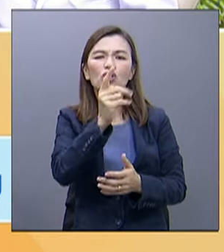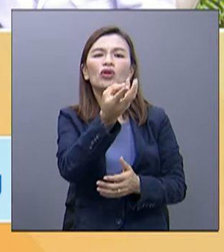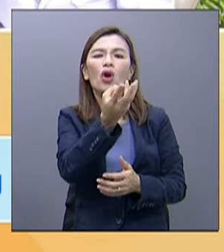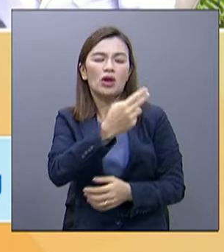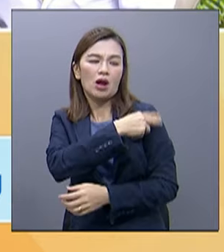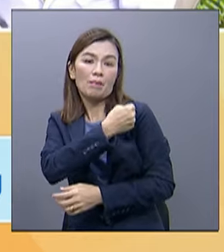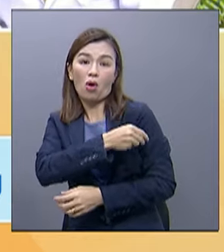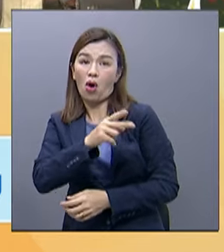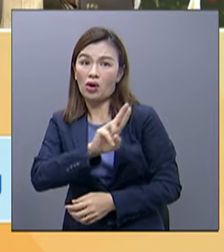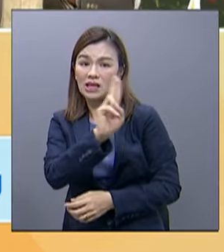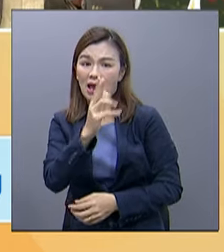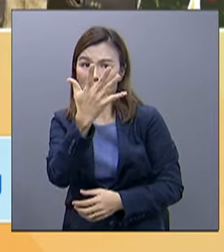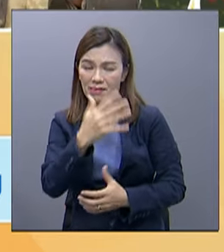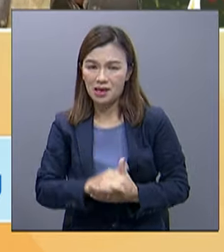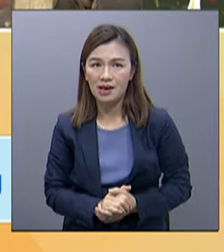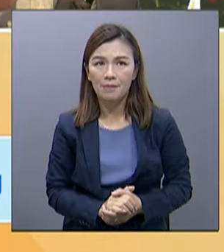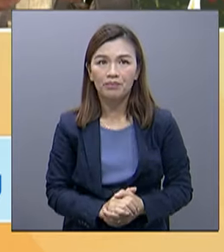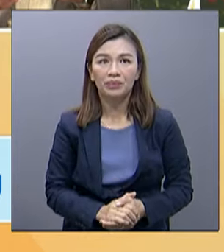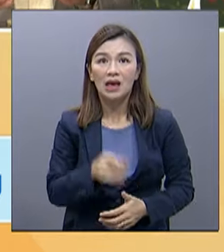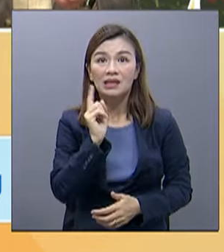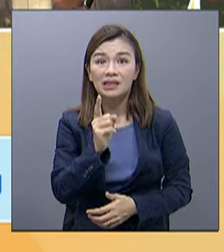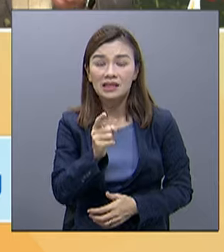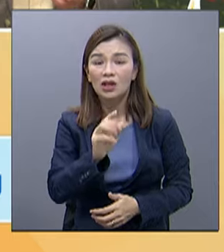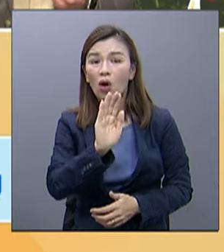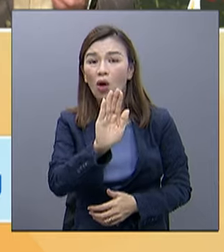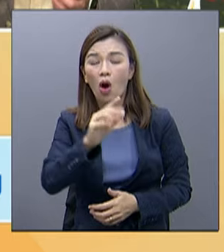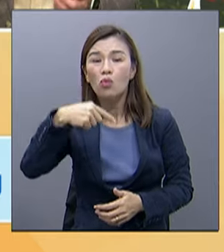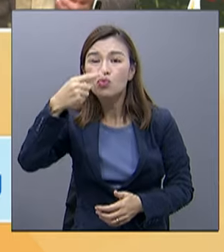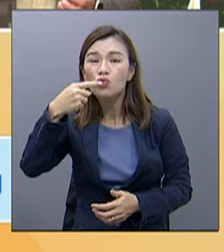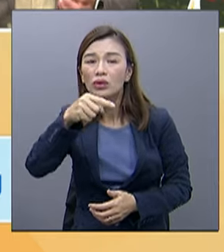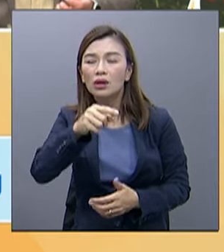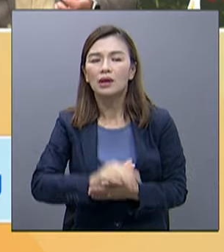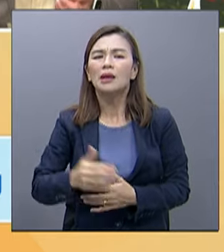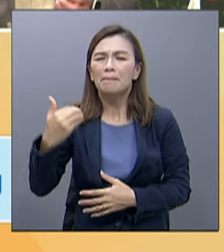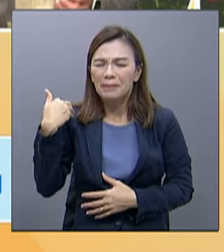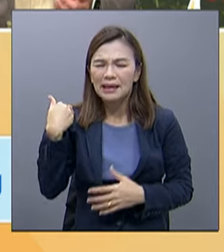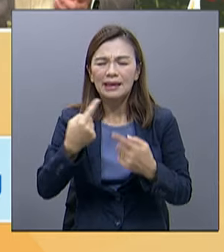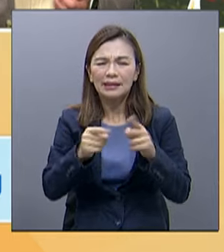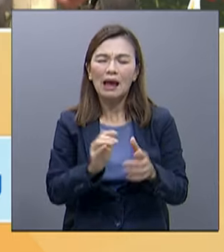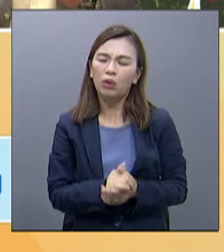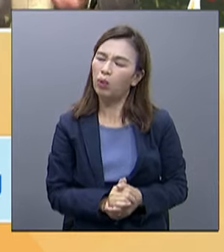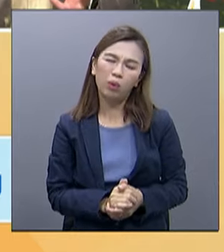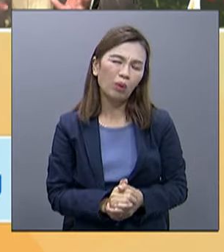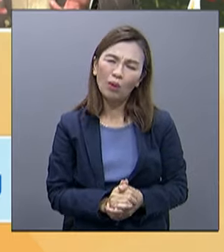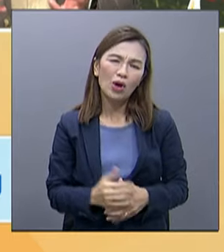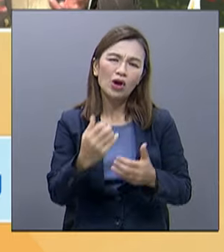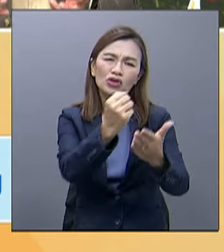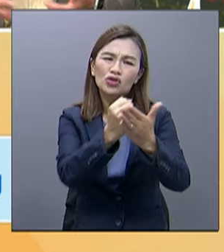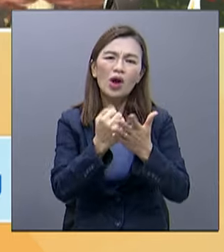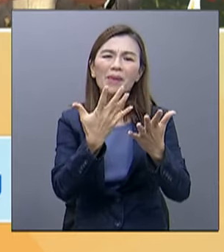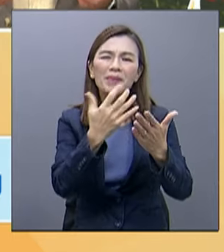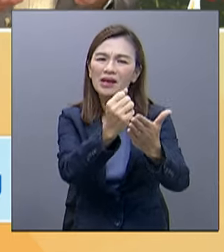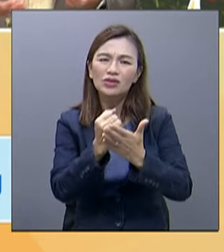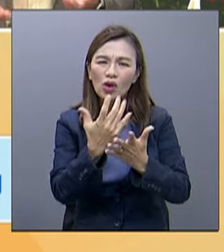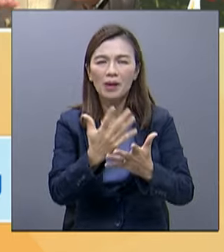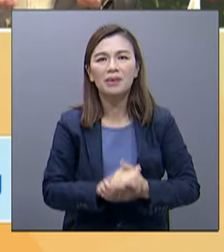อ๋อคือบางทีเนี่ยไอ้ไอที่ผลที่เขาพูดแล้วเคลมถึงเนี่ยมันอาจจะมีแต่นิดเดียวไม่ได้ส่งผลในเรื่องของการรักษาใช่มั้ย